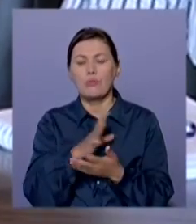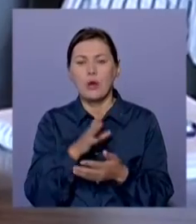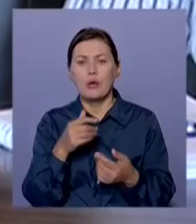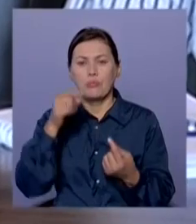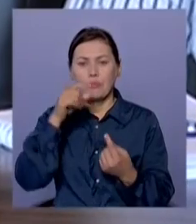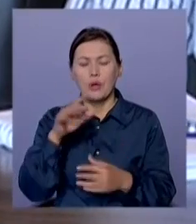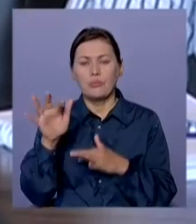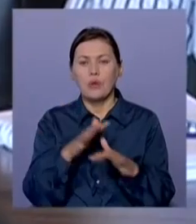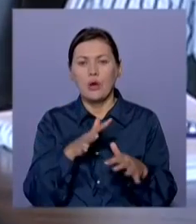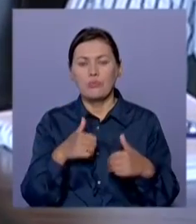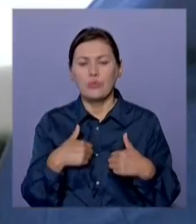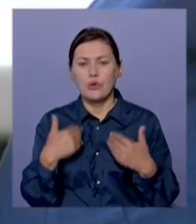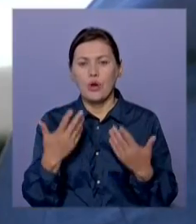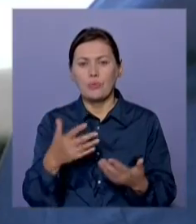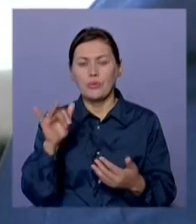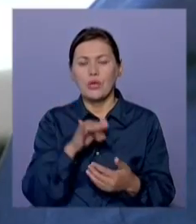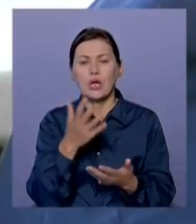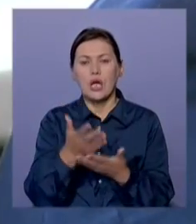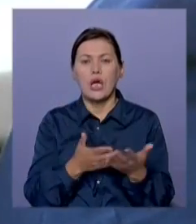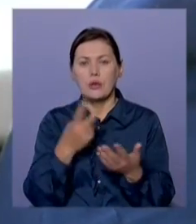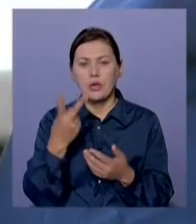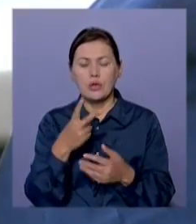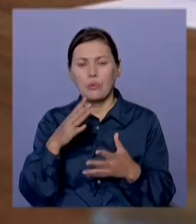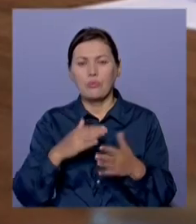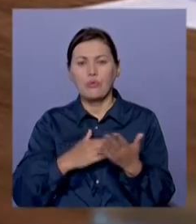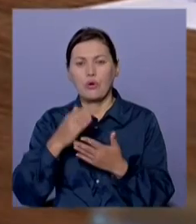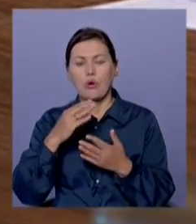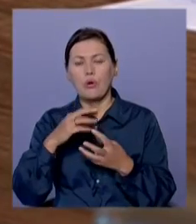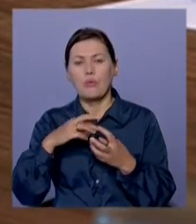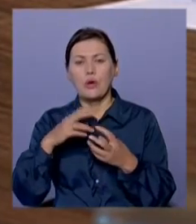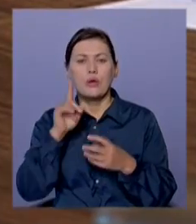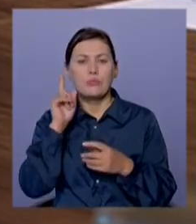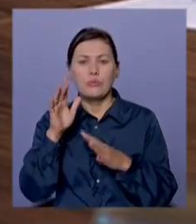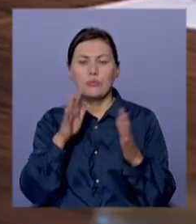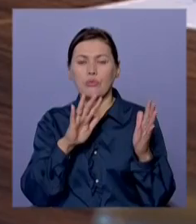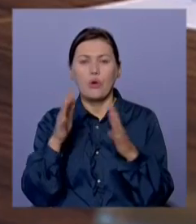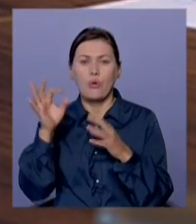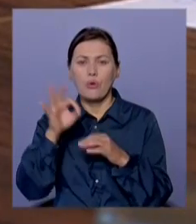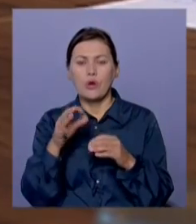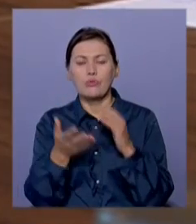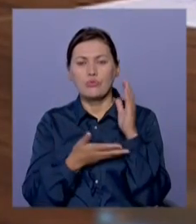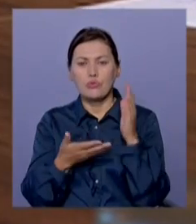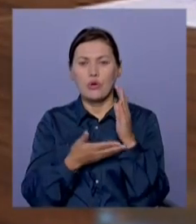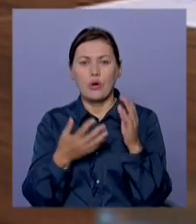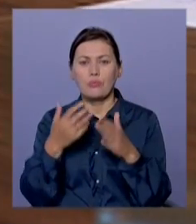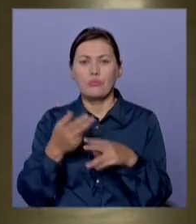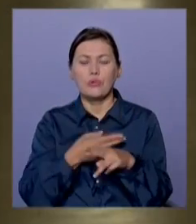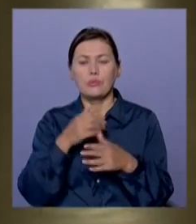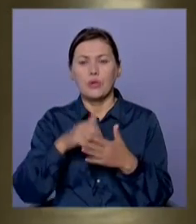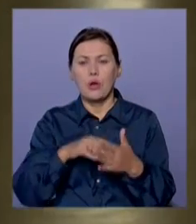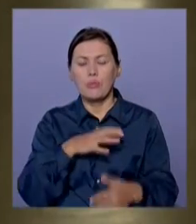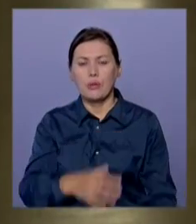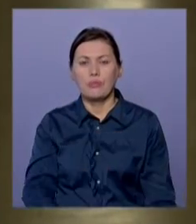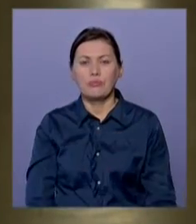сай әрекет ету ұсынылыпты. Ал кеңестегі екінші көтерілген мәселе жасыл желектердің жөн жосықсыз кесілуі болды.